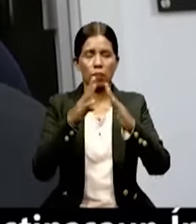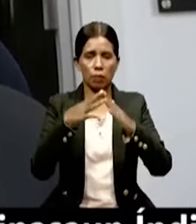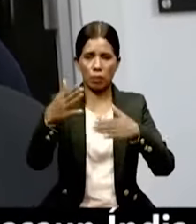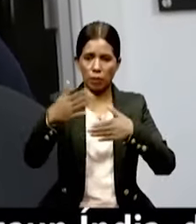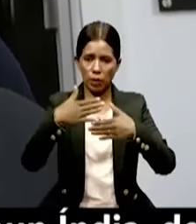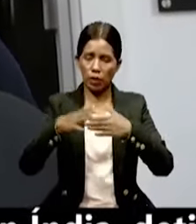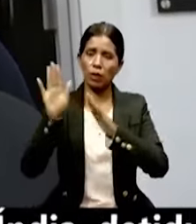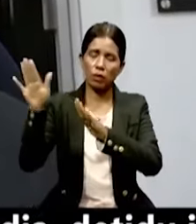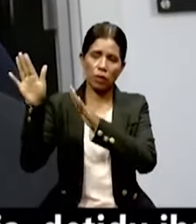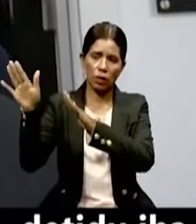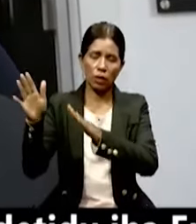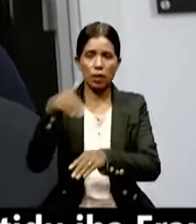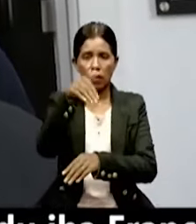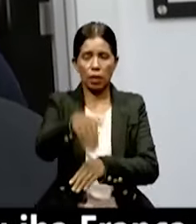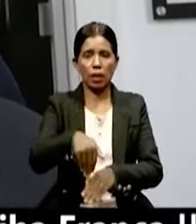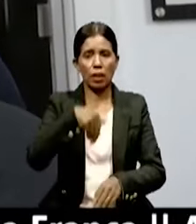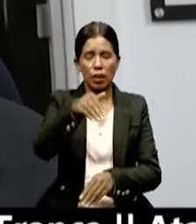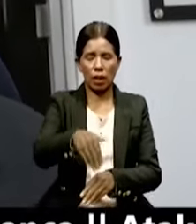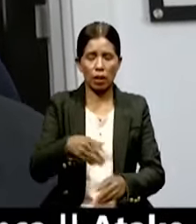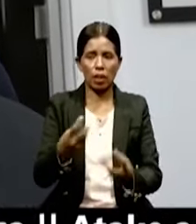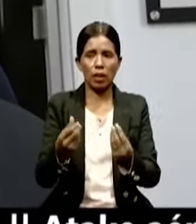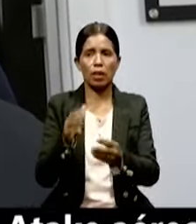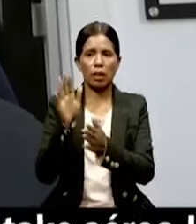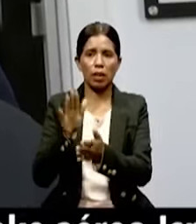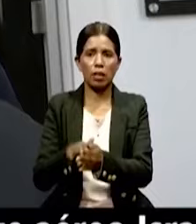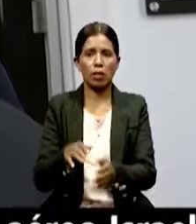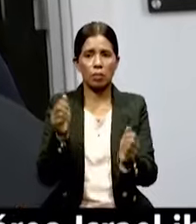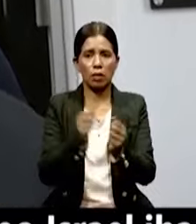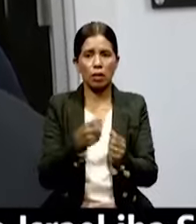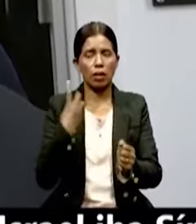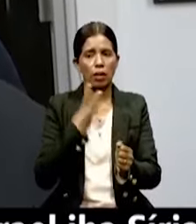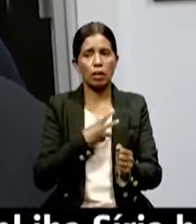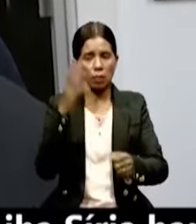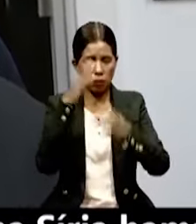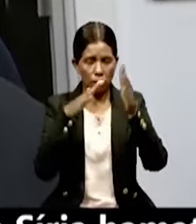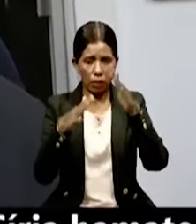sirene kehela raiser ne buhela entah itu problema ho